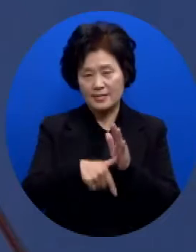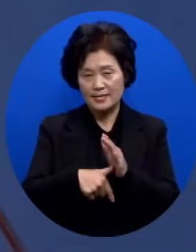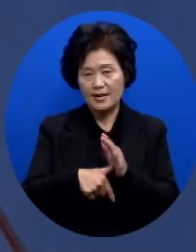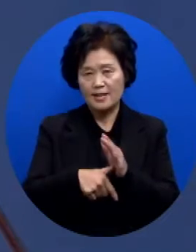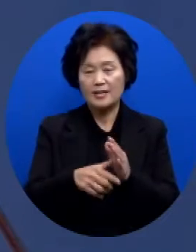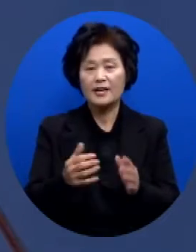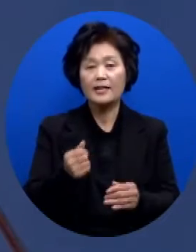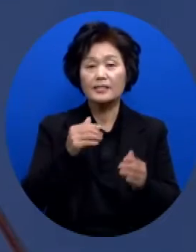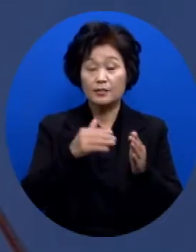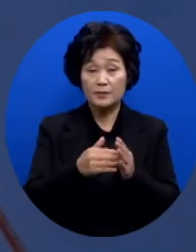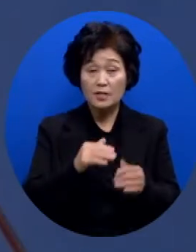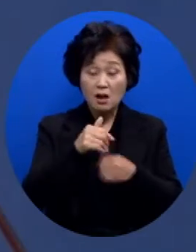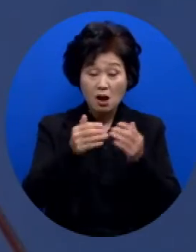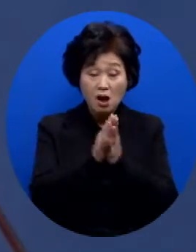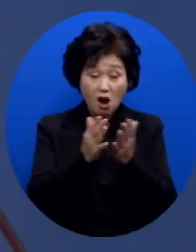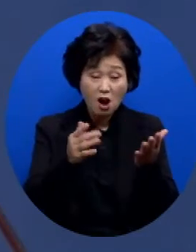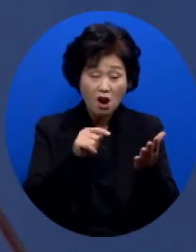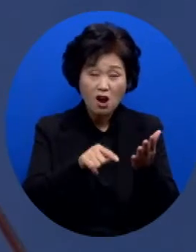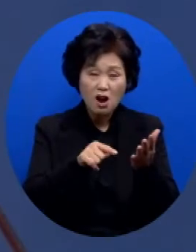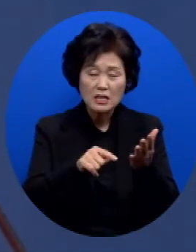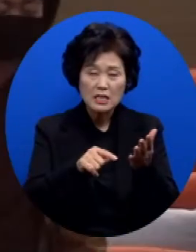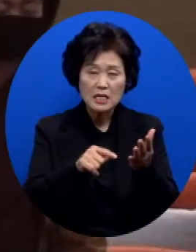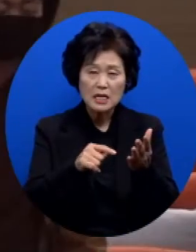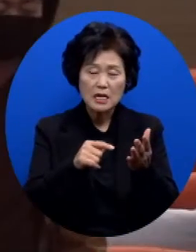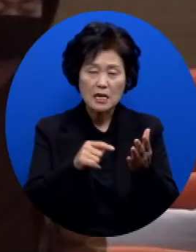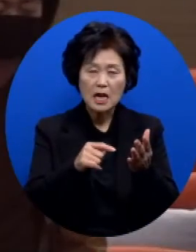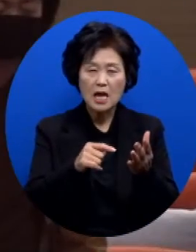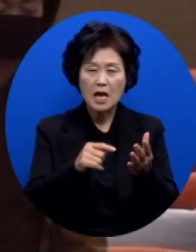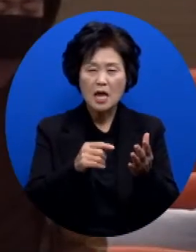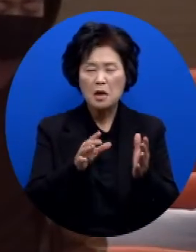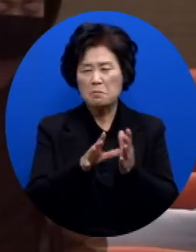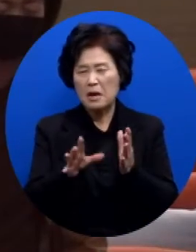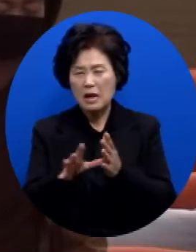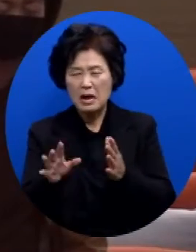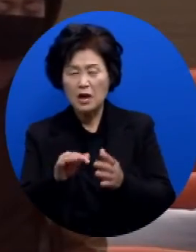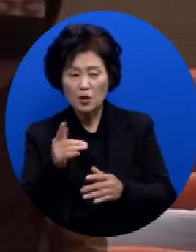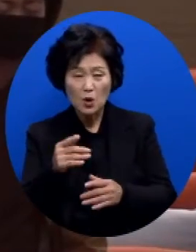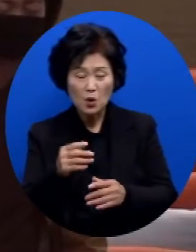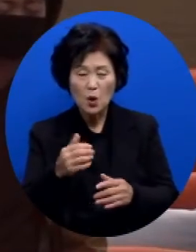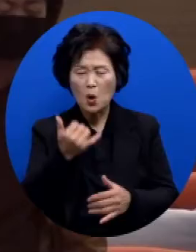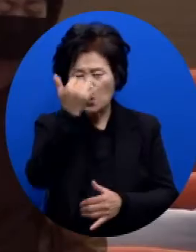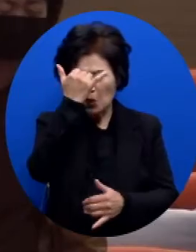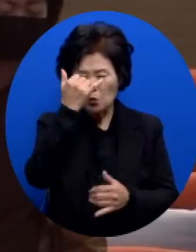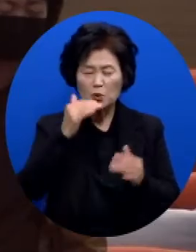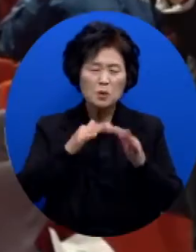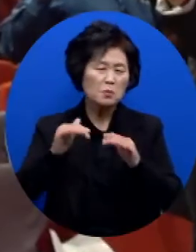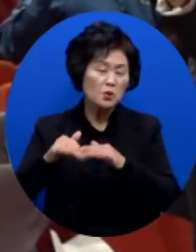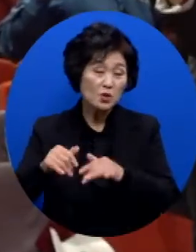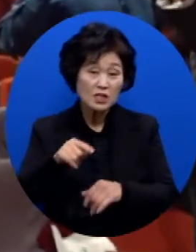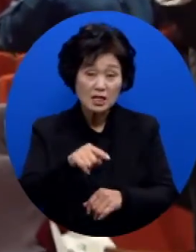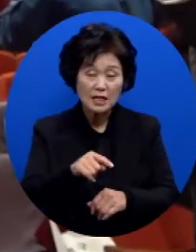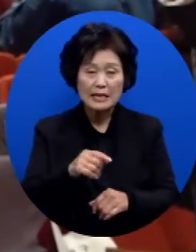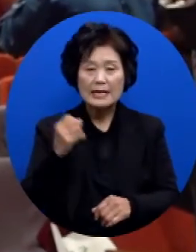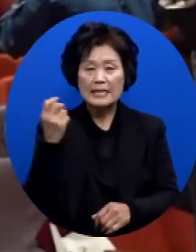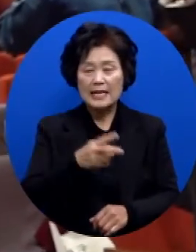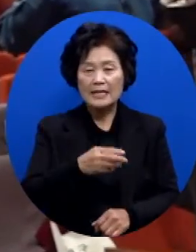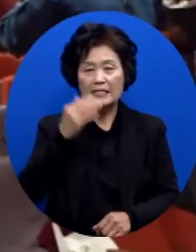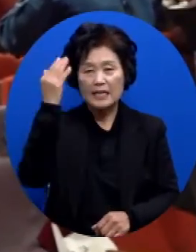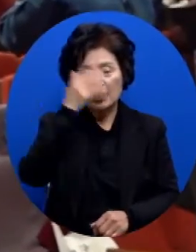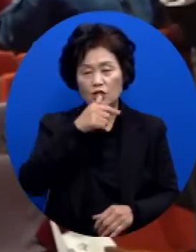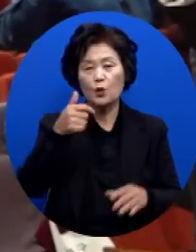성경적 가치관이 훼손되고 도덕적 성윤리가 무너진 미국이 다시금 청교도 신앙을 회복하길